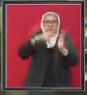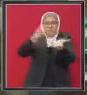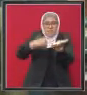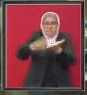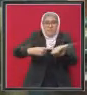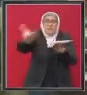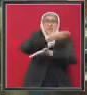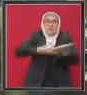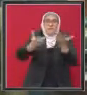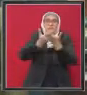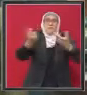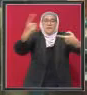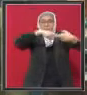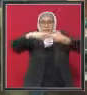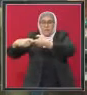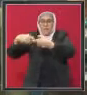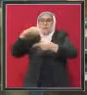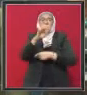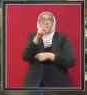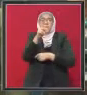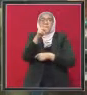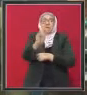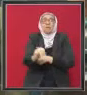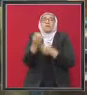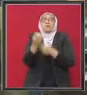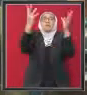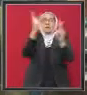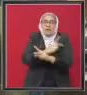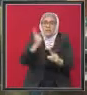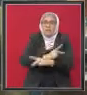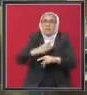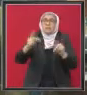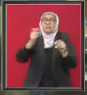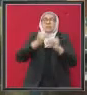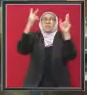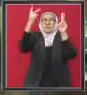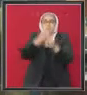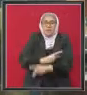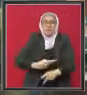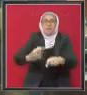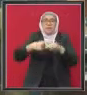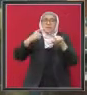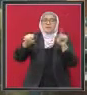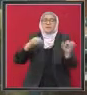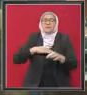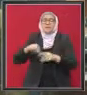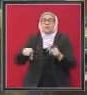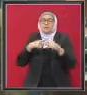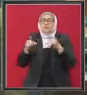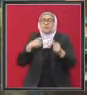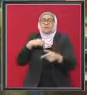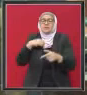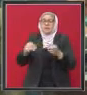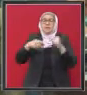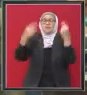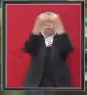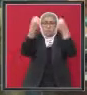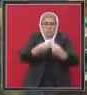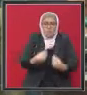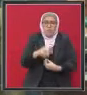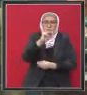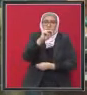berhubung dengan moratorium. Menteri, berapa kali telah melibatkan ahli Parlimen Pembangkang?